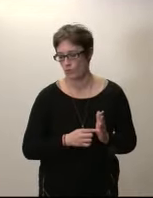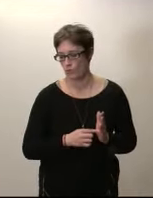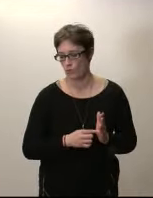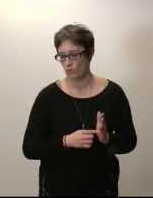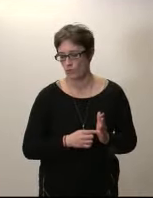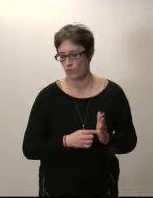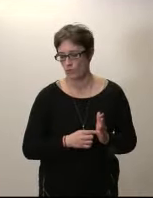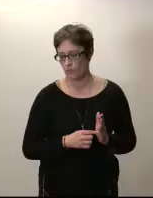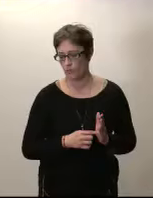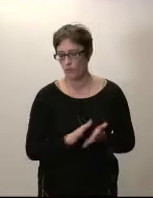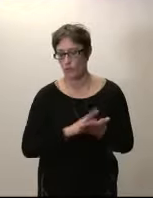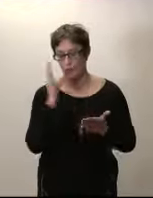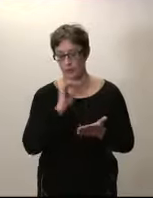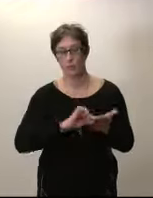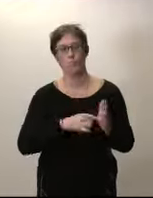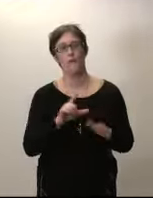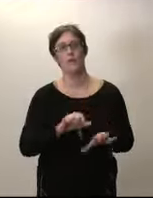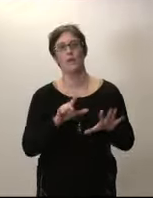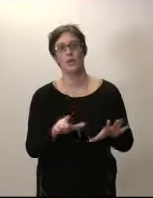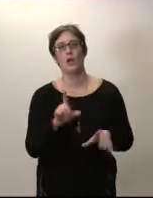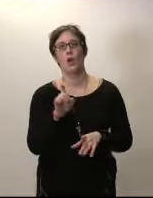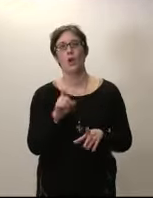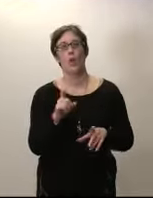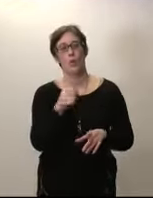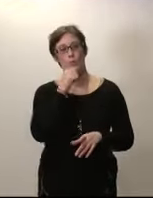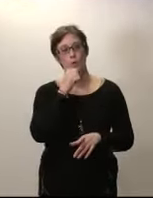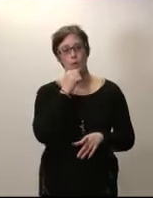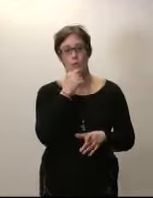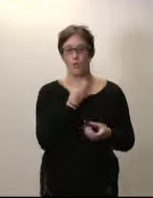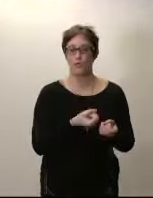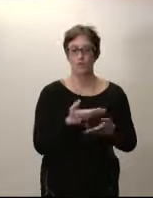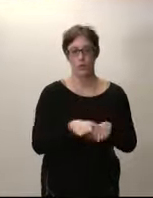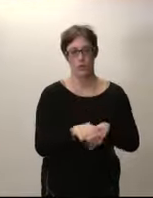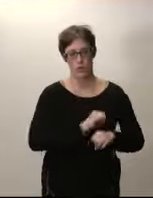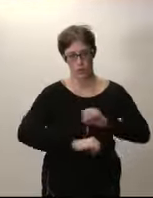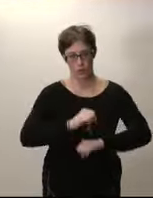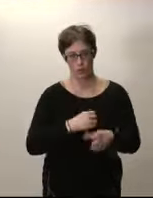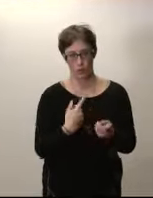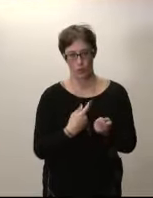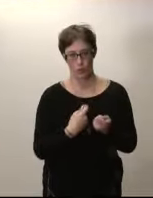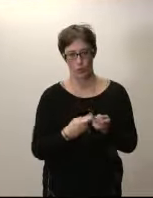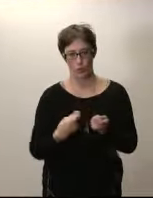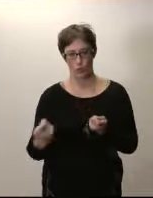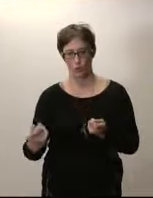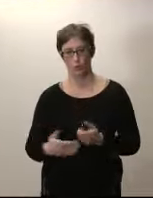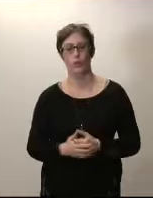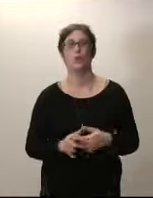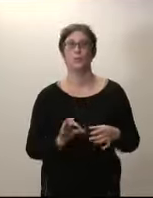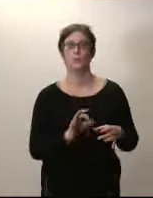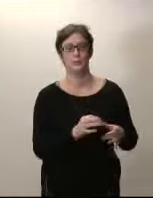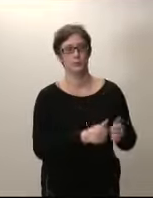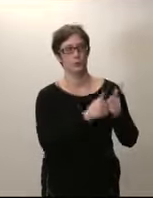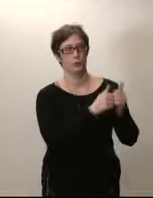27, service de distribution d'eau potable, nouvelle obligation en matière de médiation. Monsieur Christnacker. Alors, en fait, il s'agit d'une directive